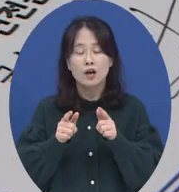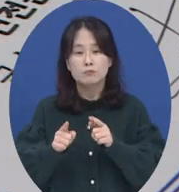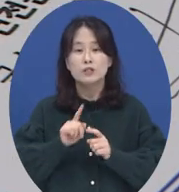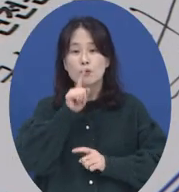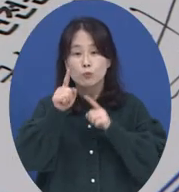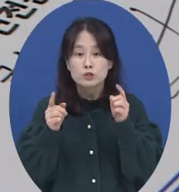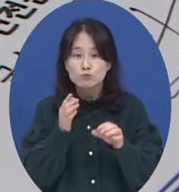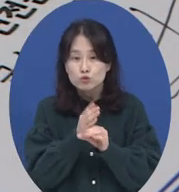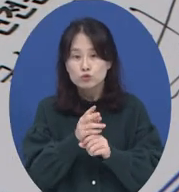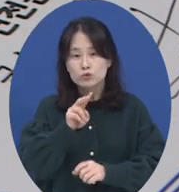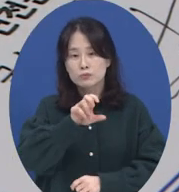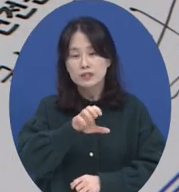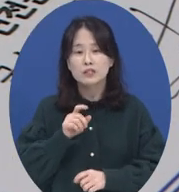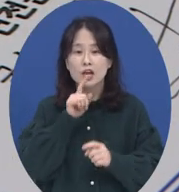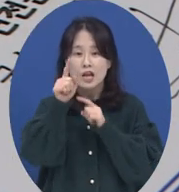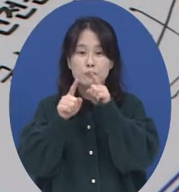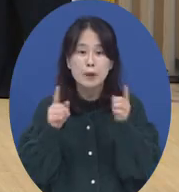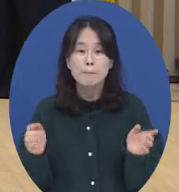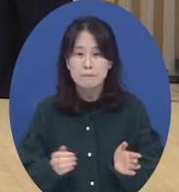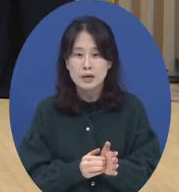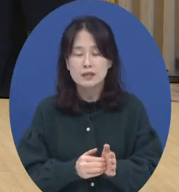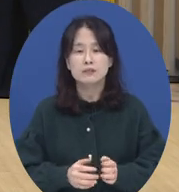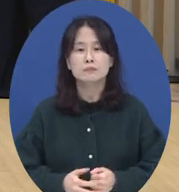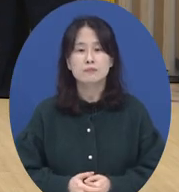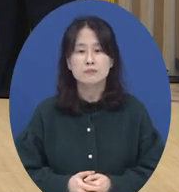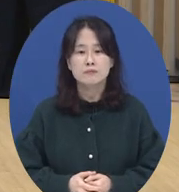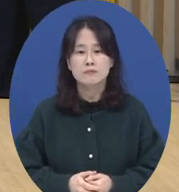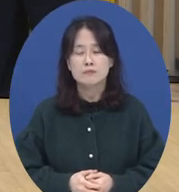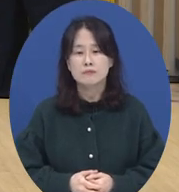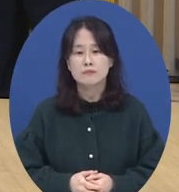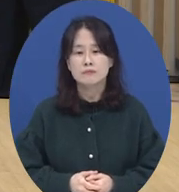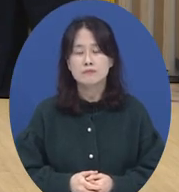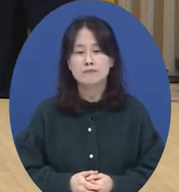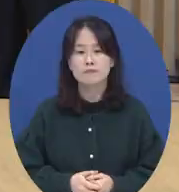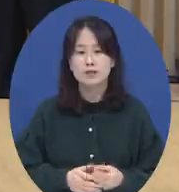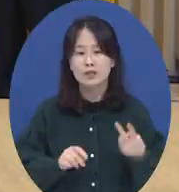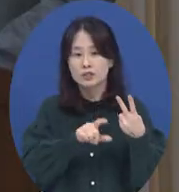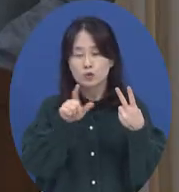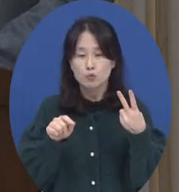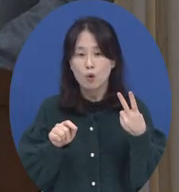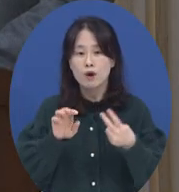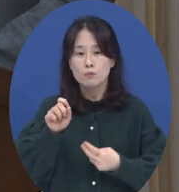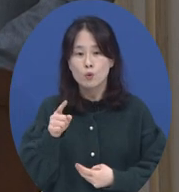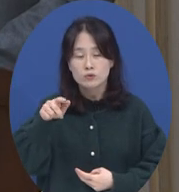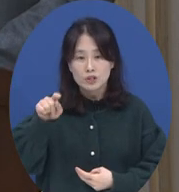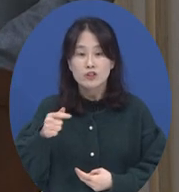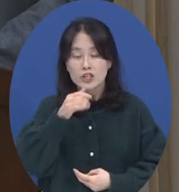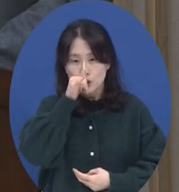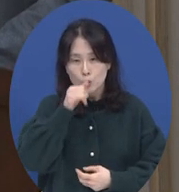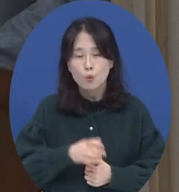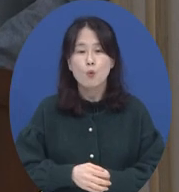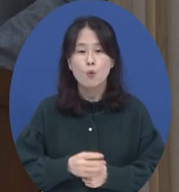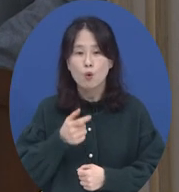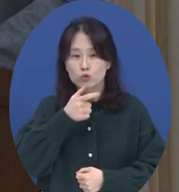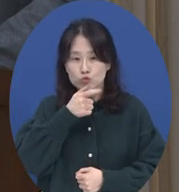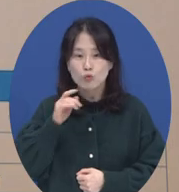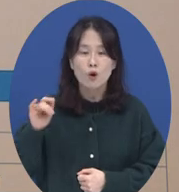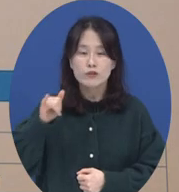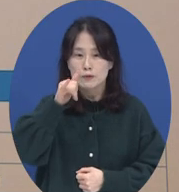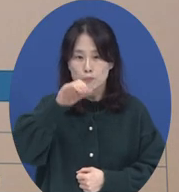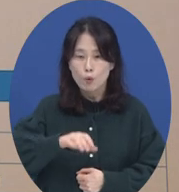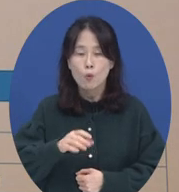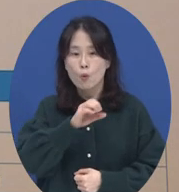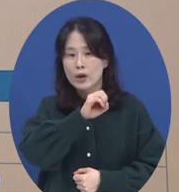했는데 25개 시군이 신청했습니다. 2월 포천에서 서비스되고 수원과 김포,